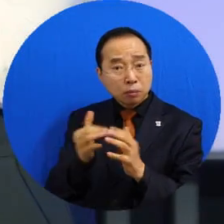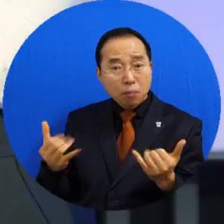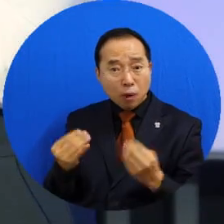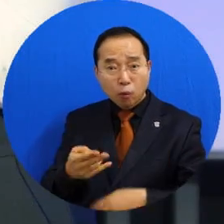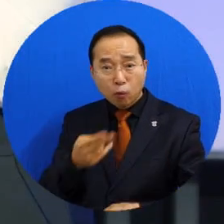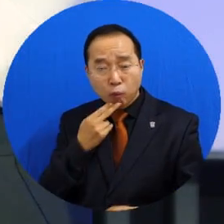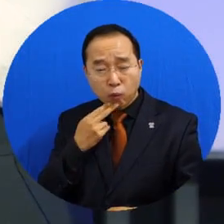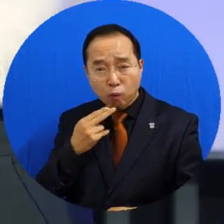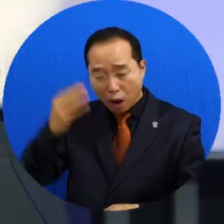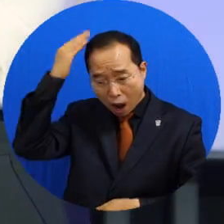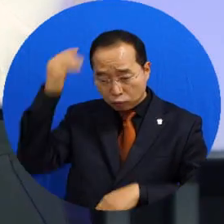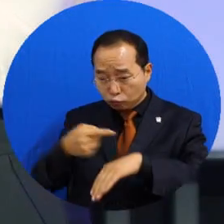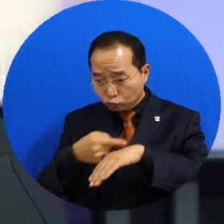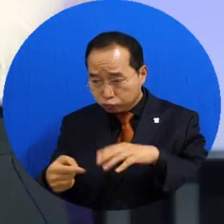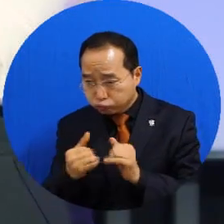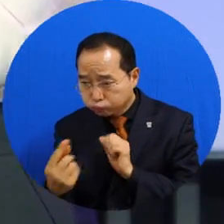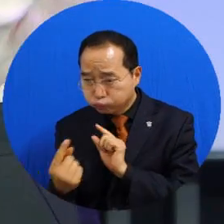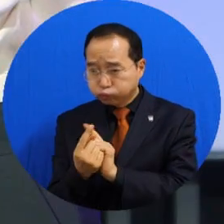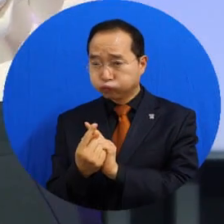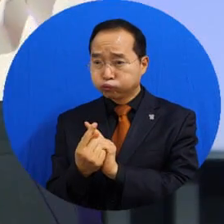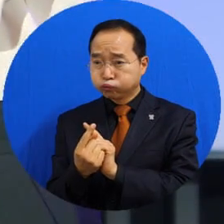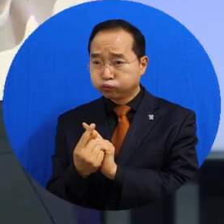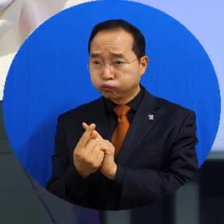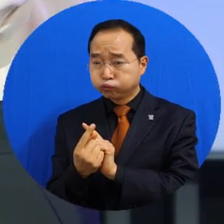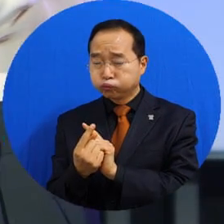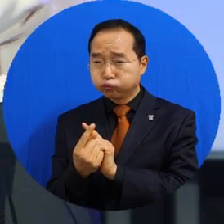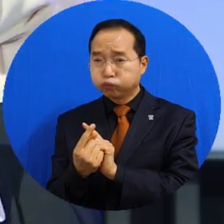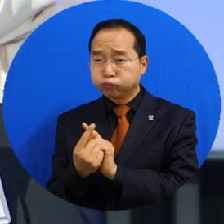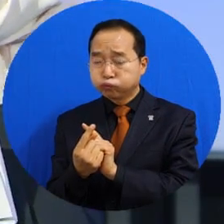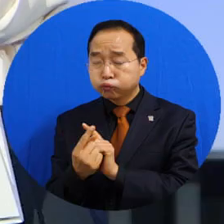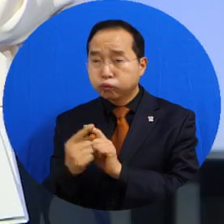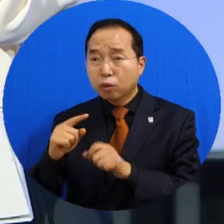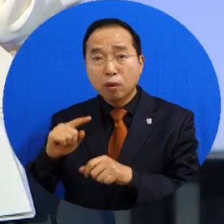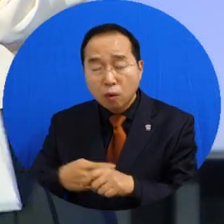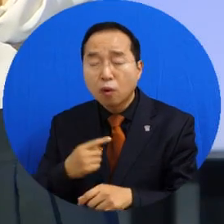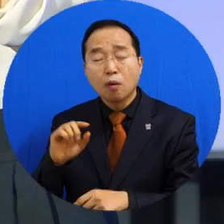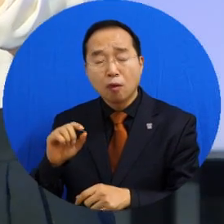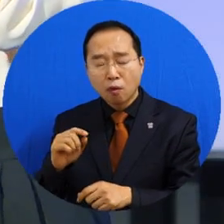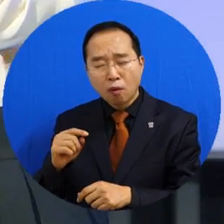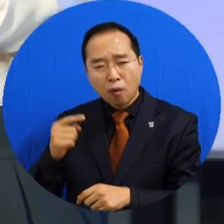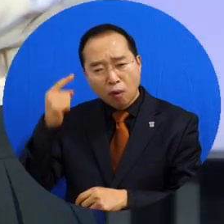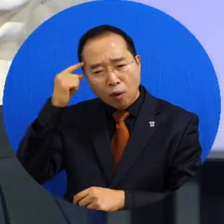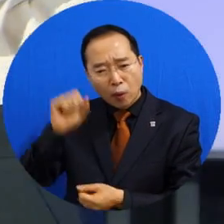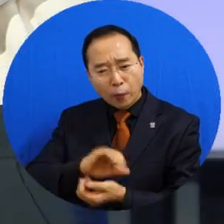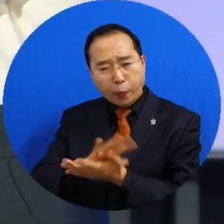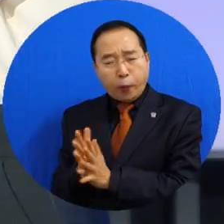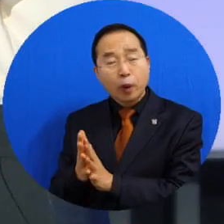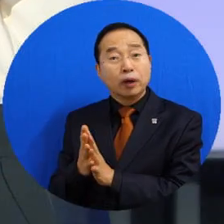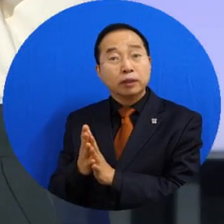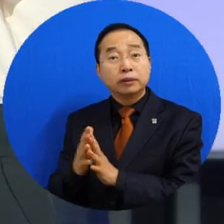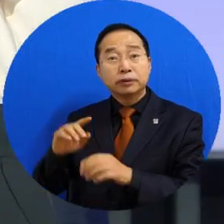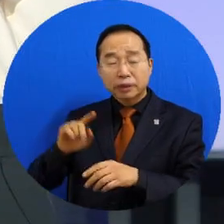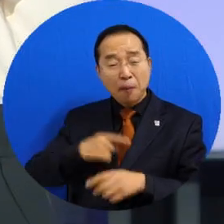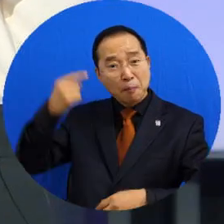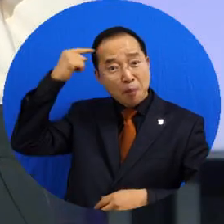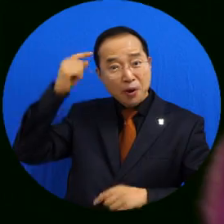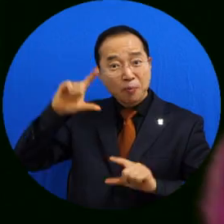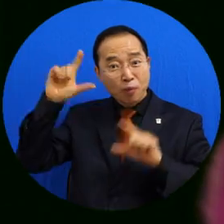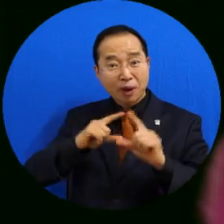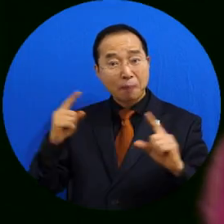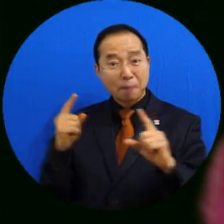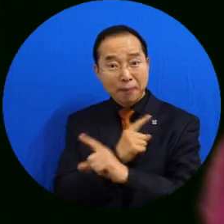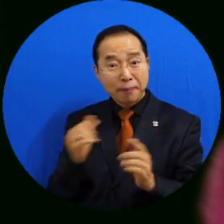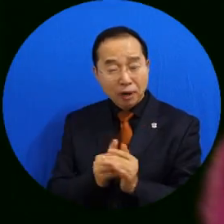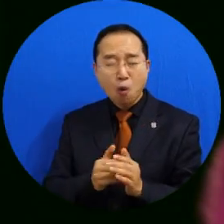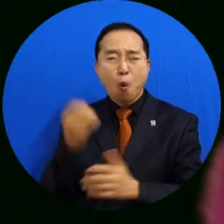굉장한 우연성이 작동을 했죠. 네. 그 엄청난 변화와 함께 머리 스타일도 엄청 바뀌었다고 들었어요.